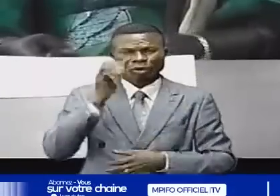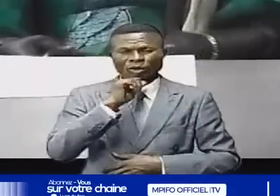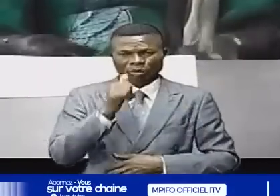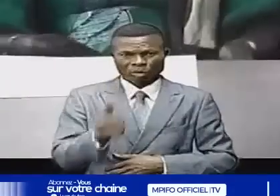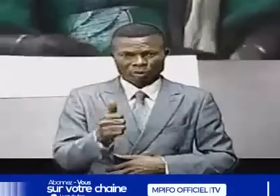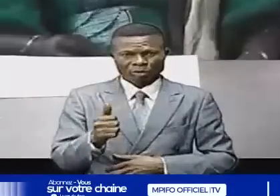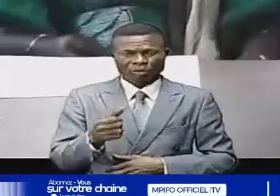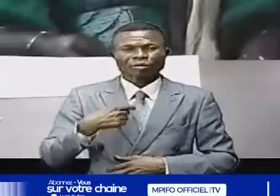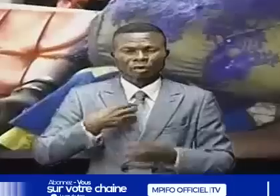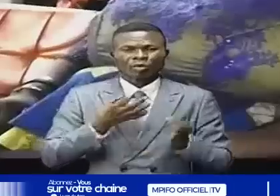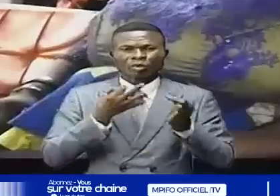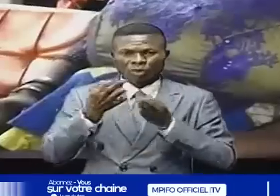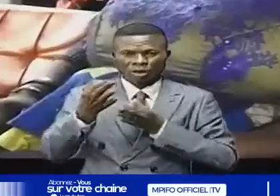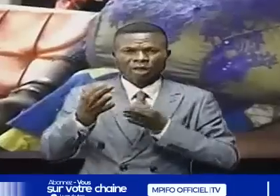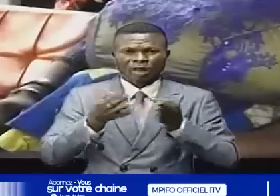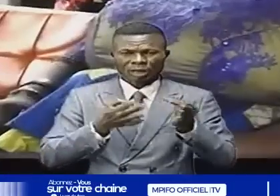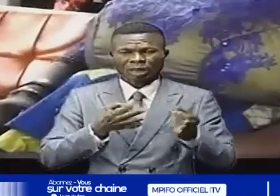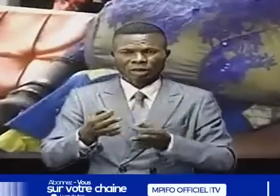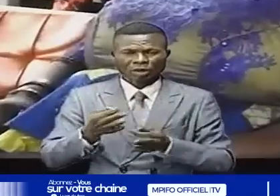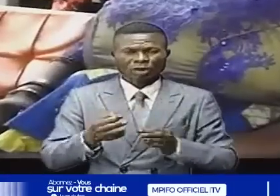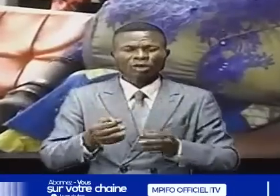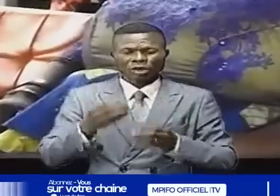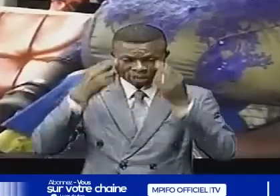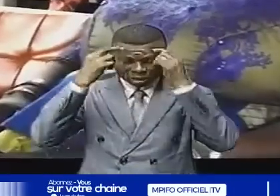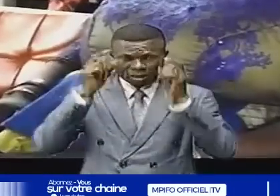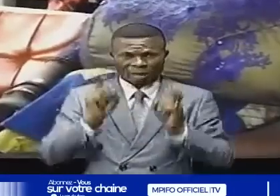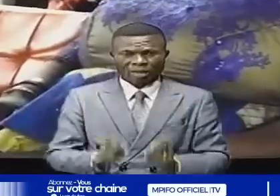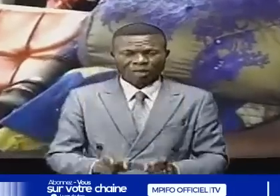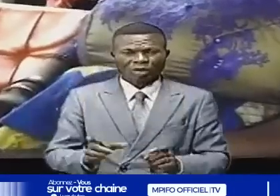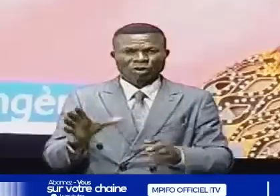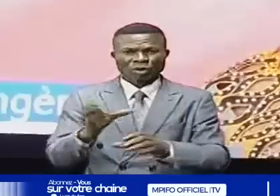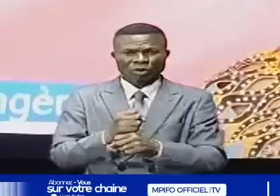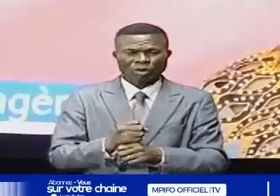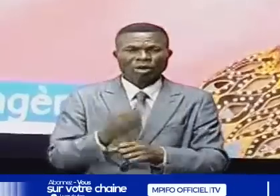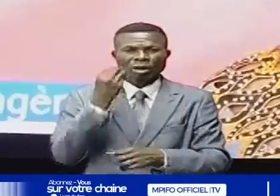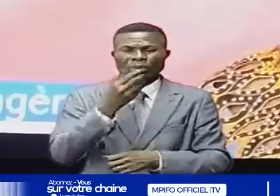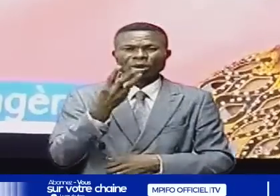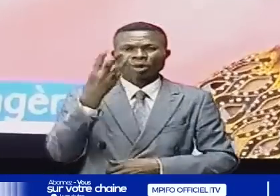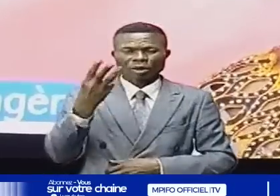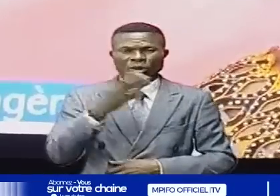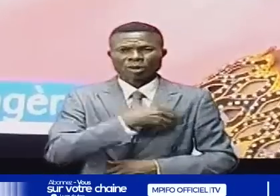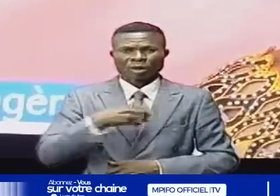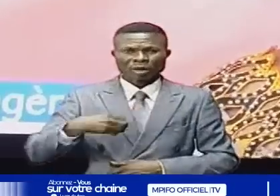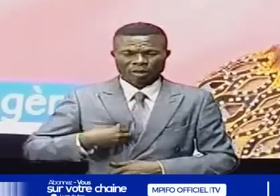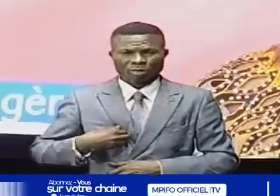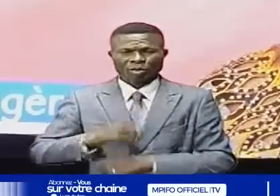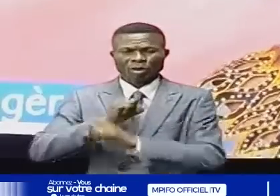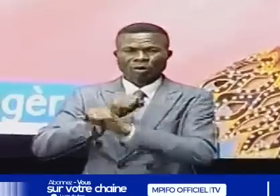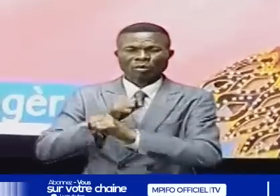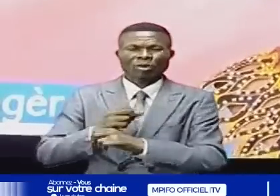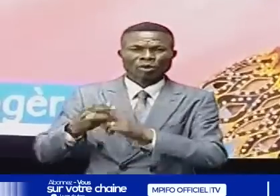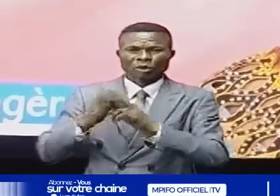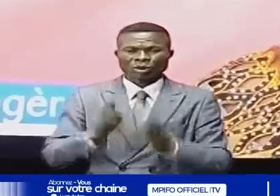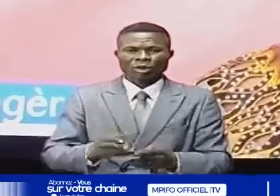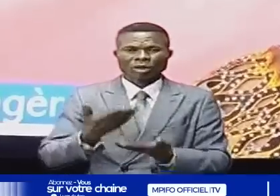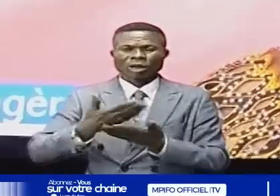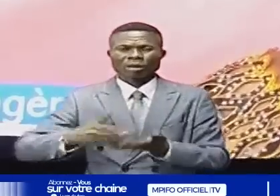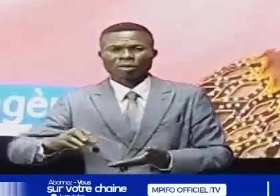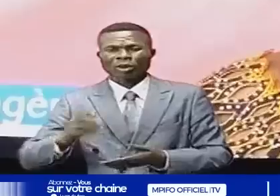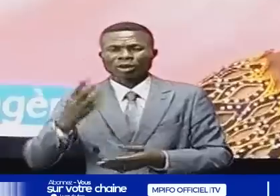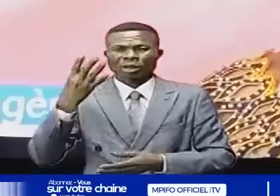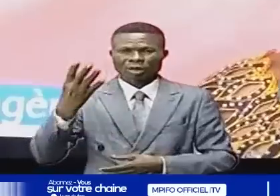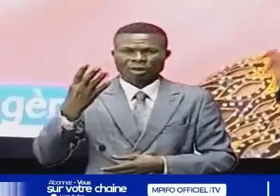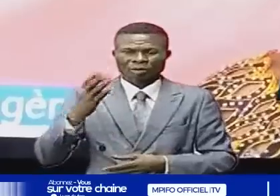j'ai expliqué, c'est une résolution qui se résume en 3 mots, femmes, paix, sécurité, en 4 piliers, pilier